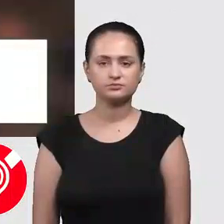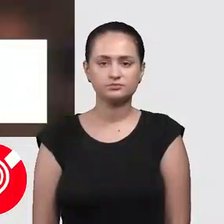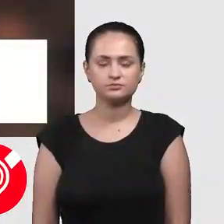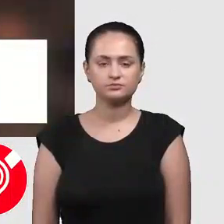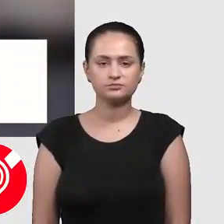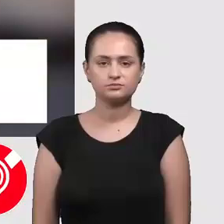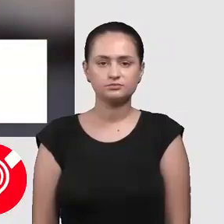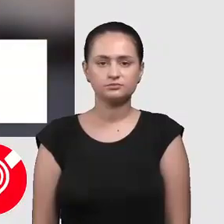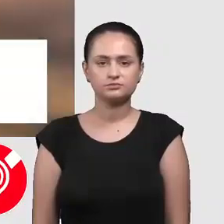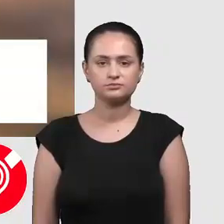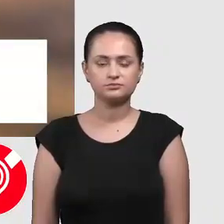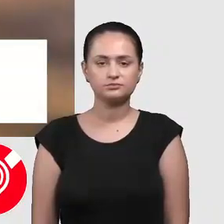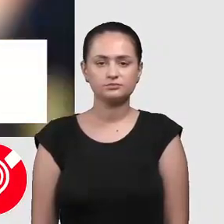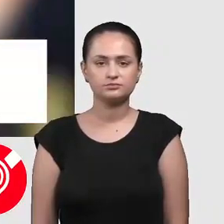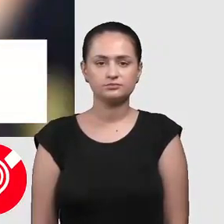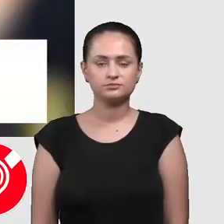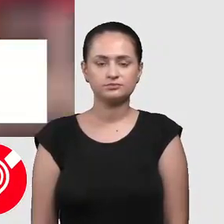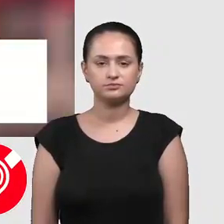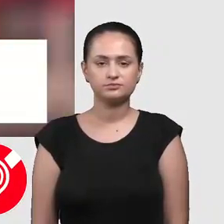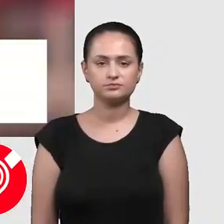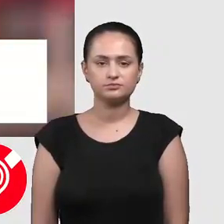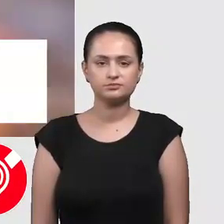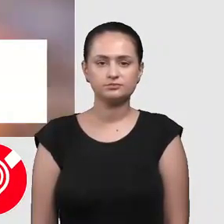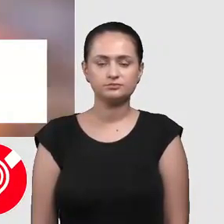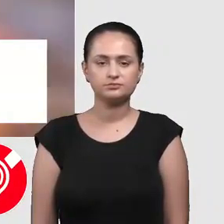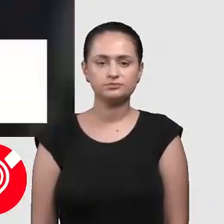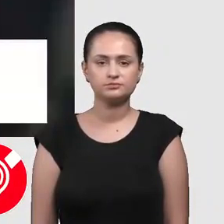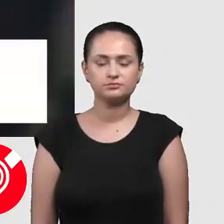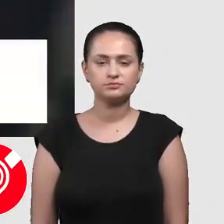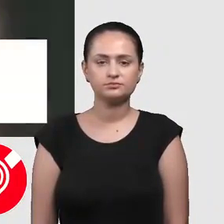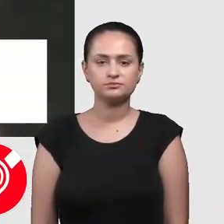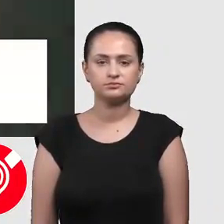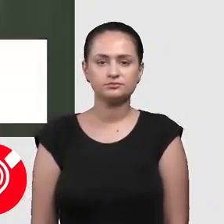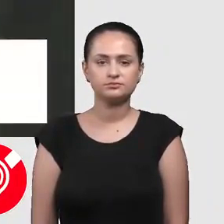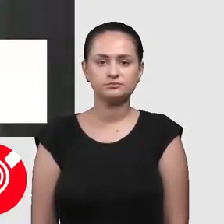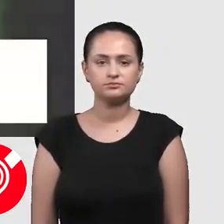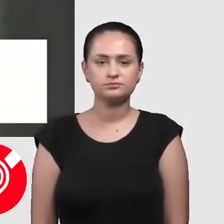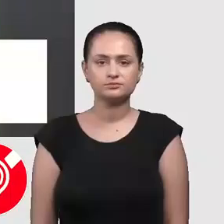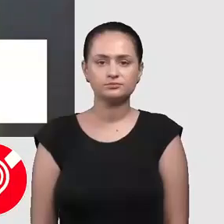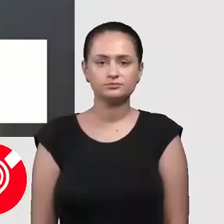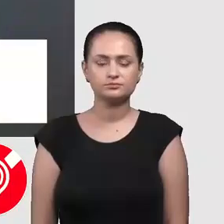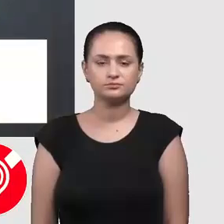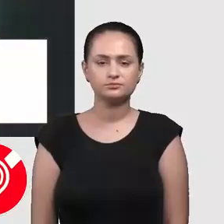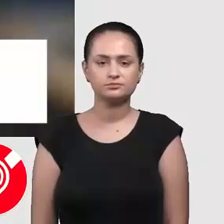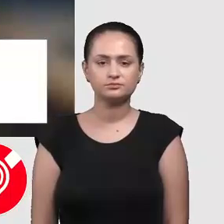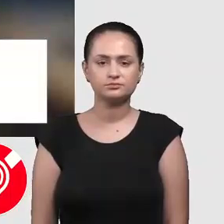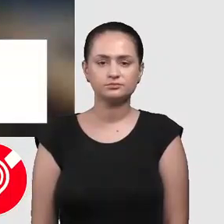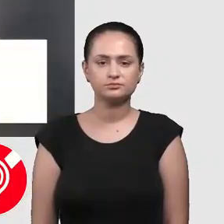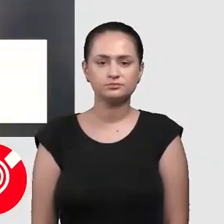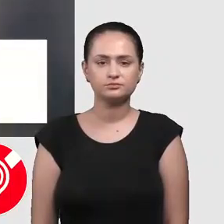au fost rănite. Toate aceste persoane au fost rănite în urma căderii fragmentelor rachetelor dobărâte